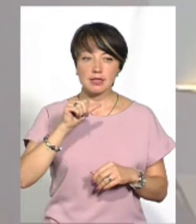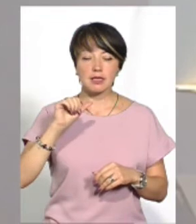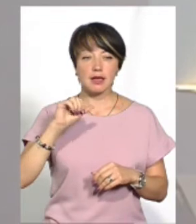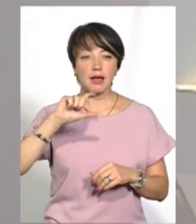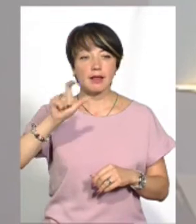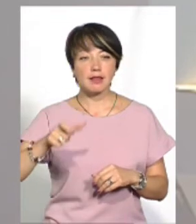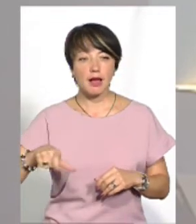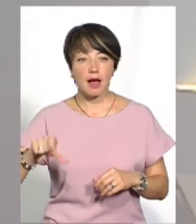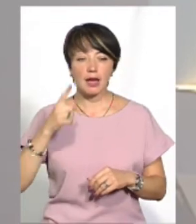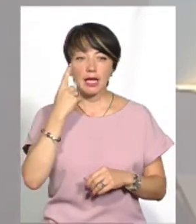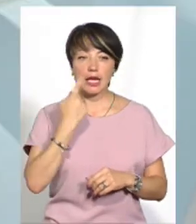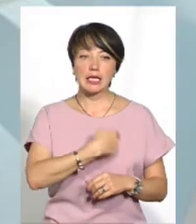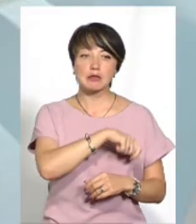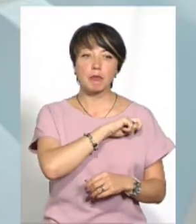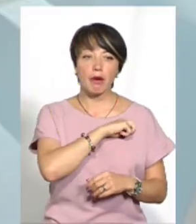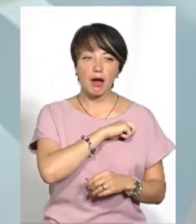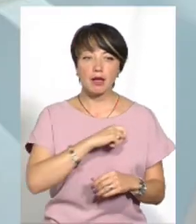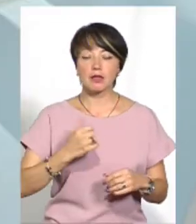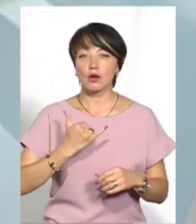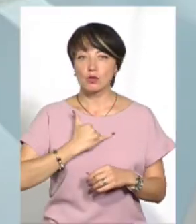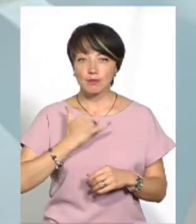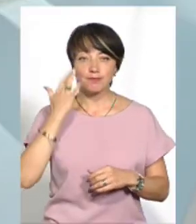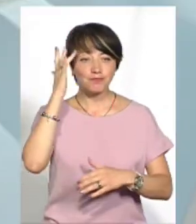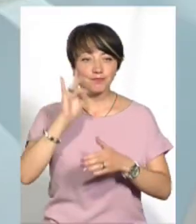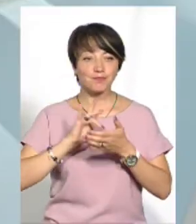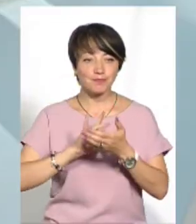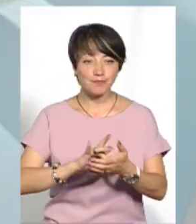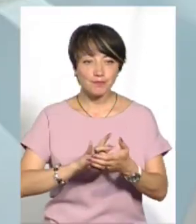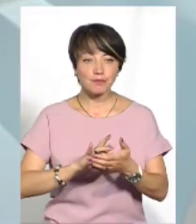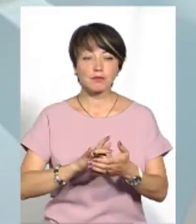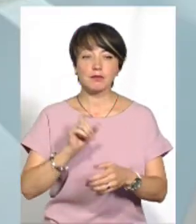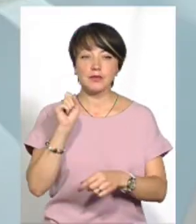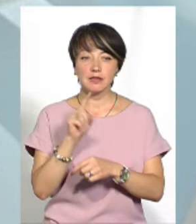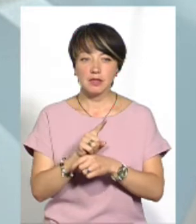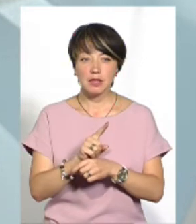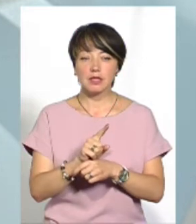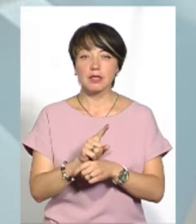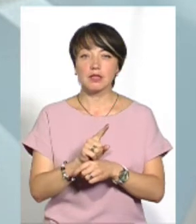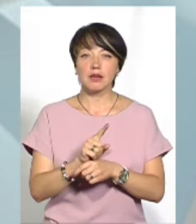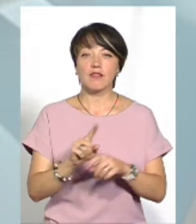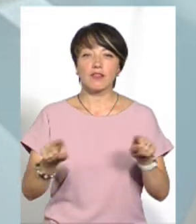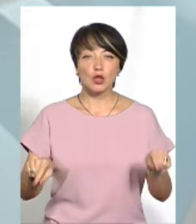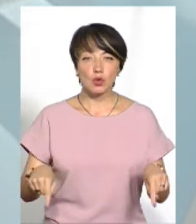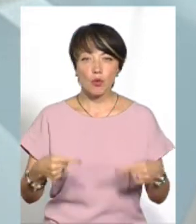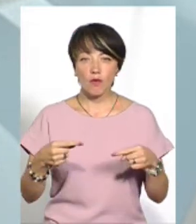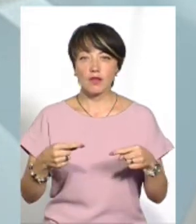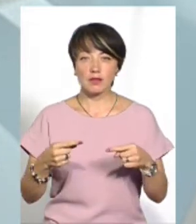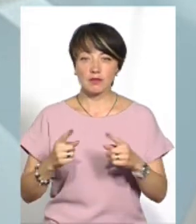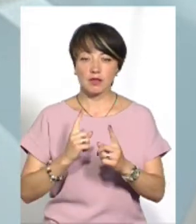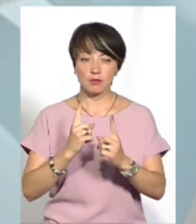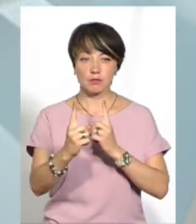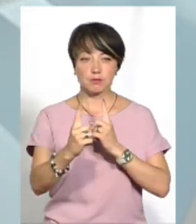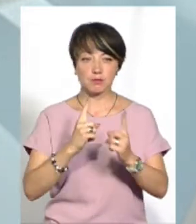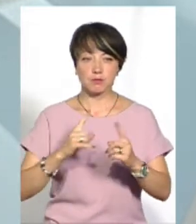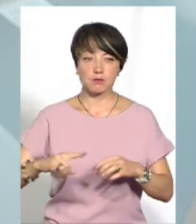Італія, Іспанія. І от ми в себе на меті, в себе в завданні, ми маємо за мету відновлення чартерних